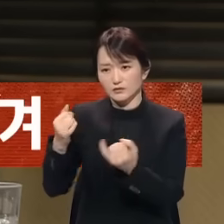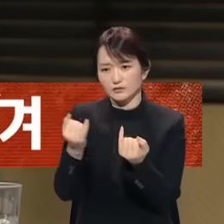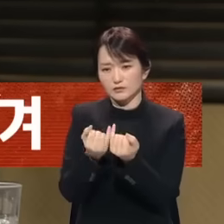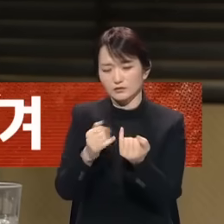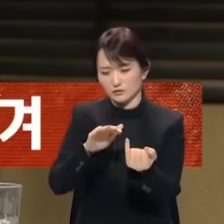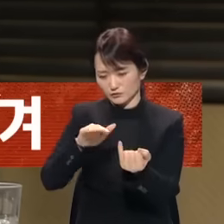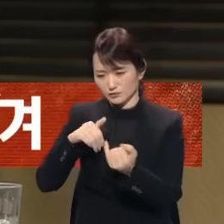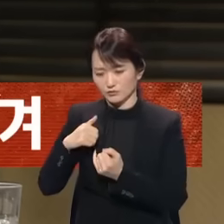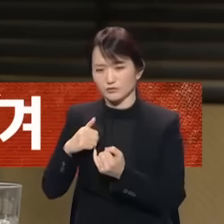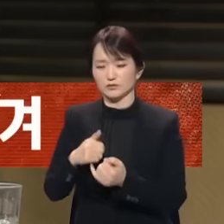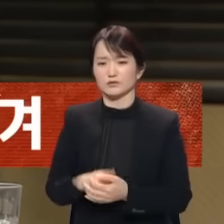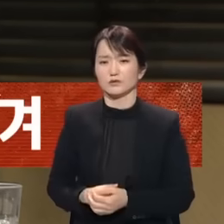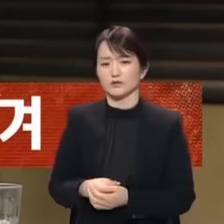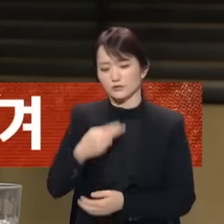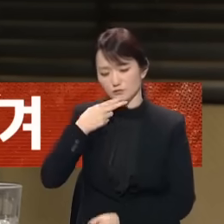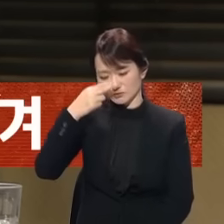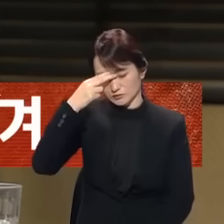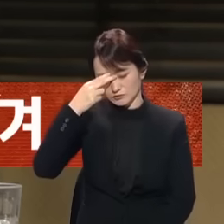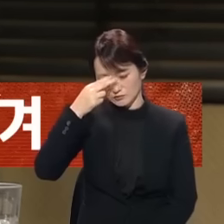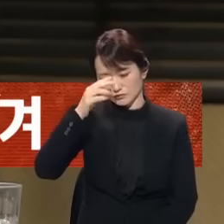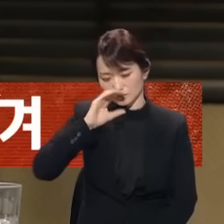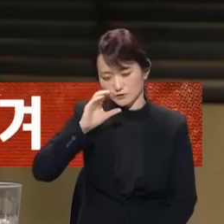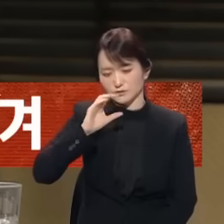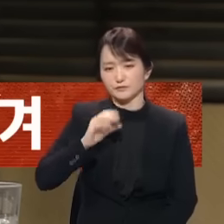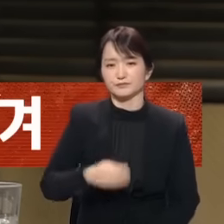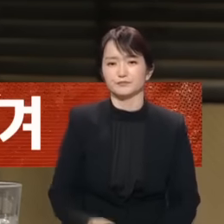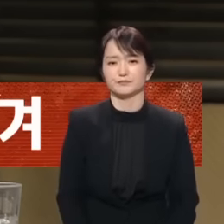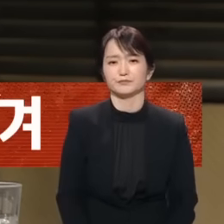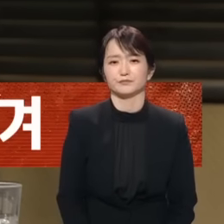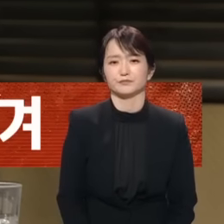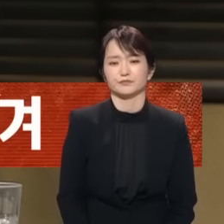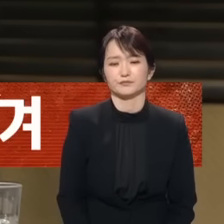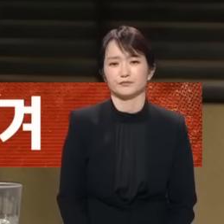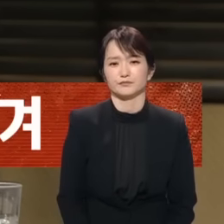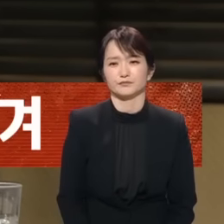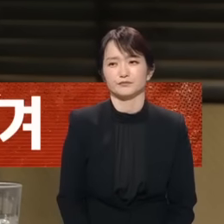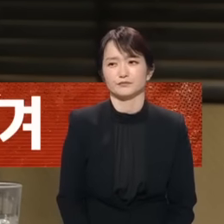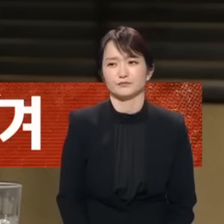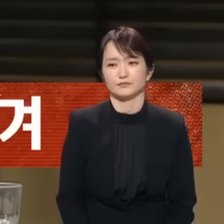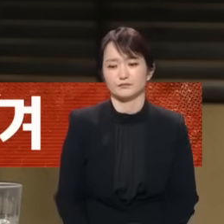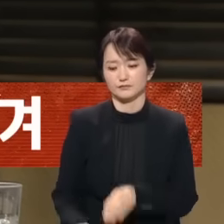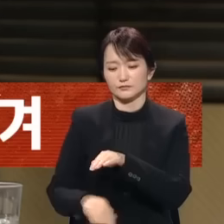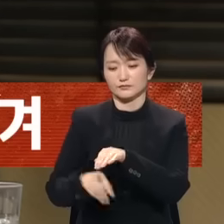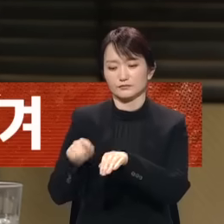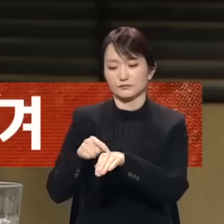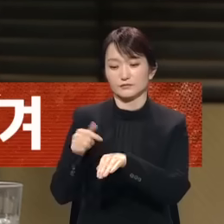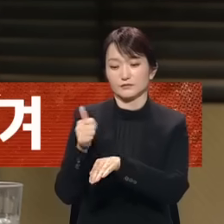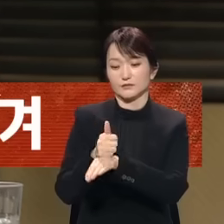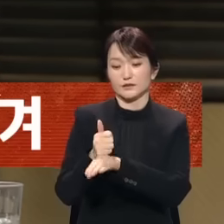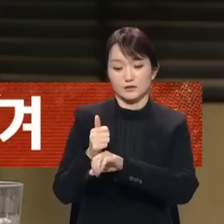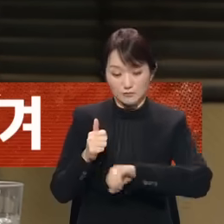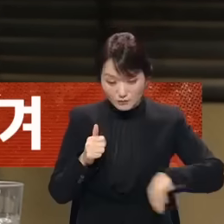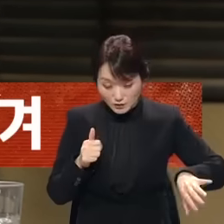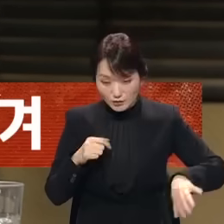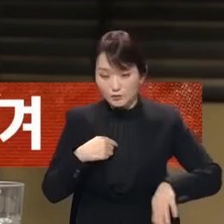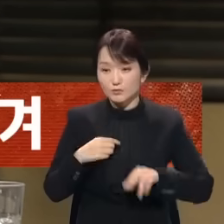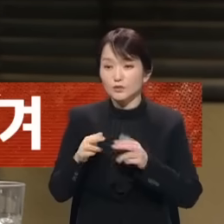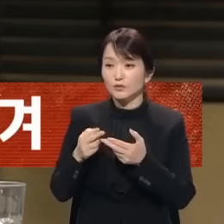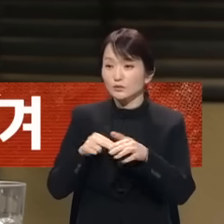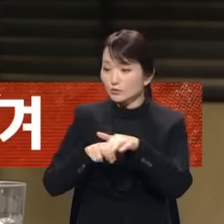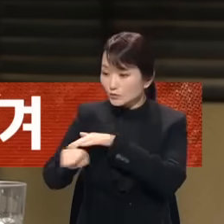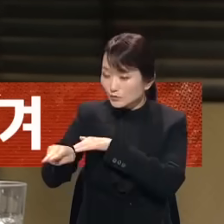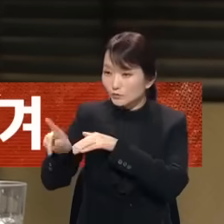불러대서 술을 마시고 죽였다고 합니다 그리고 그 뒤로 이제 차를 벌리고 이제 본인도 도피를 하기 위해서